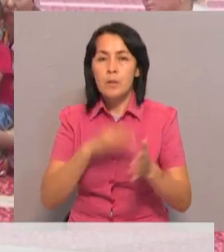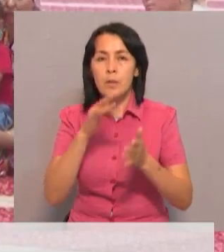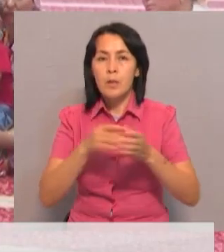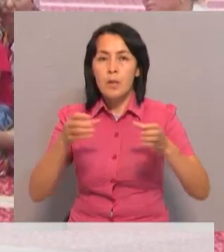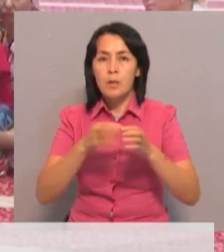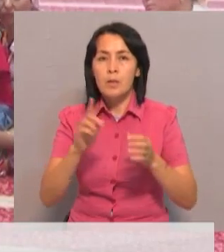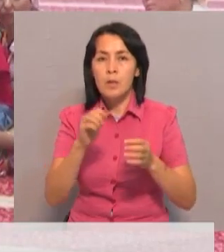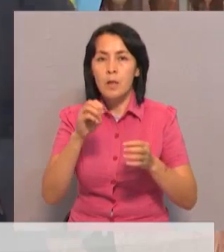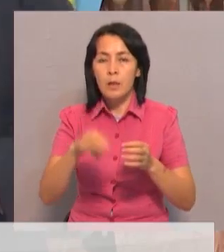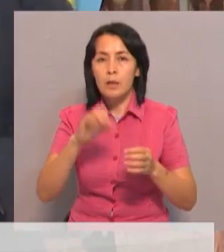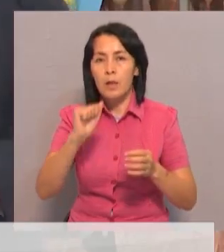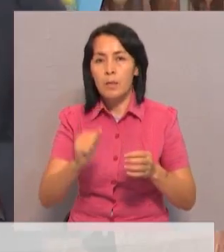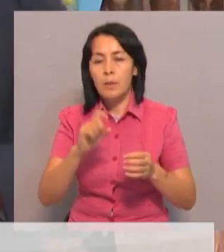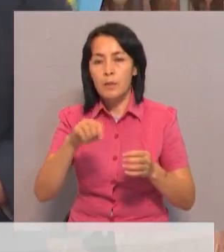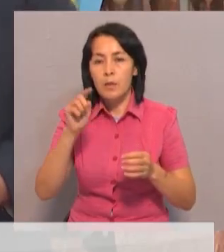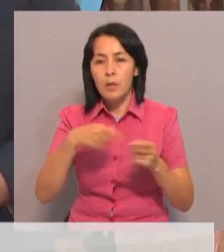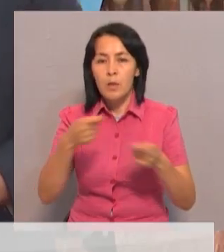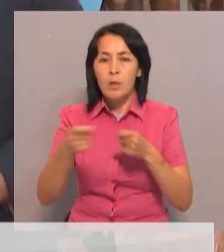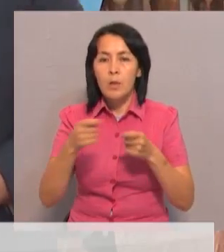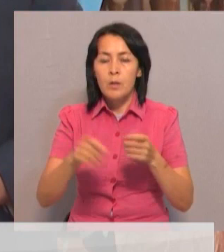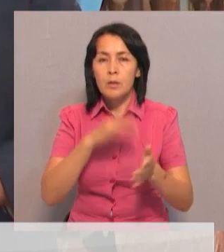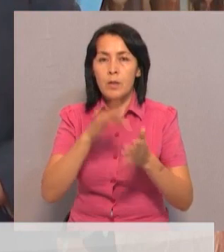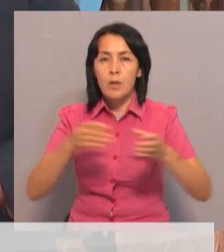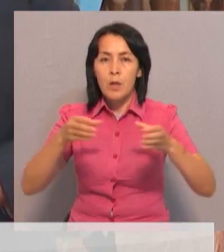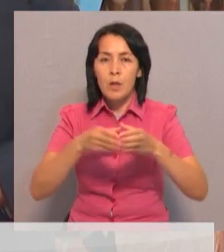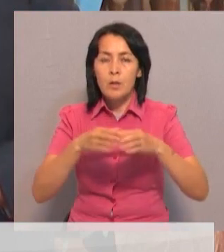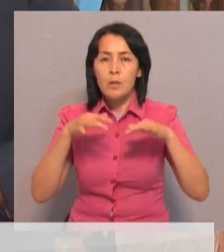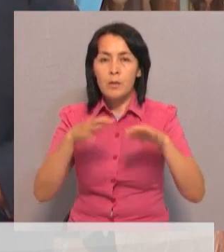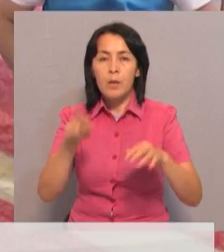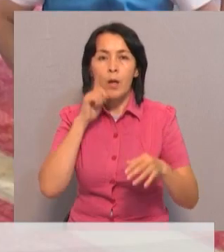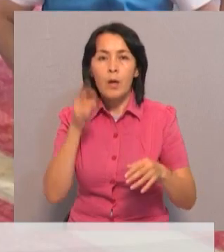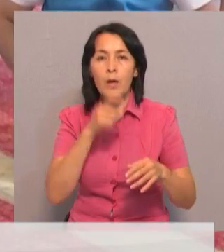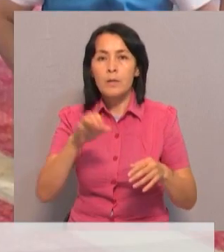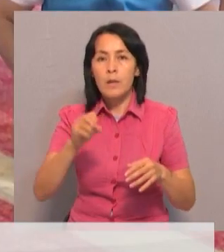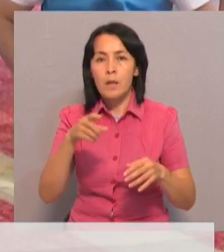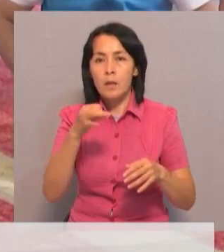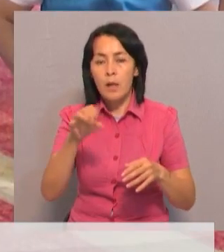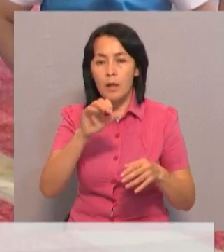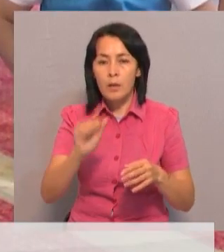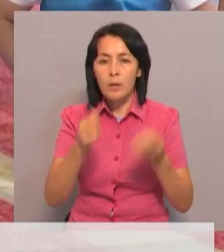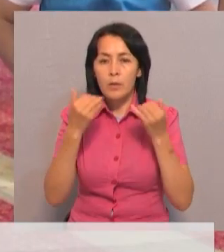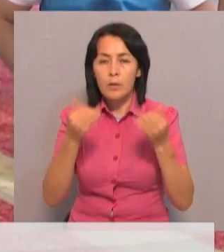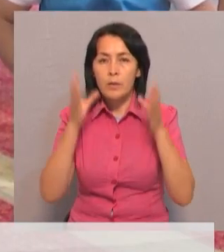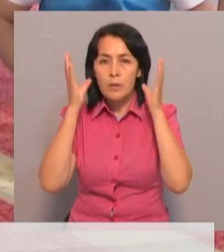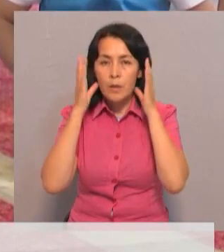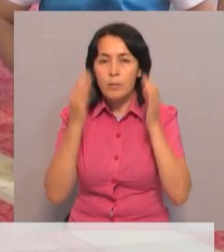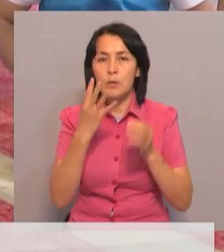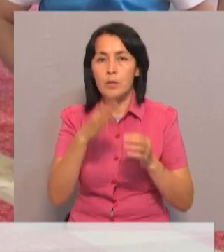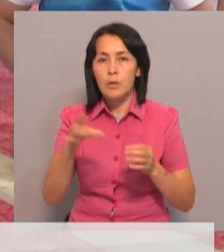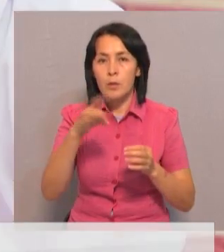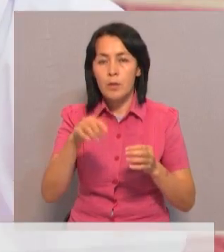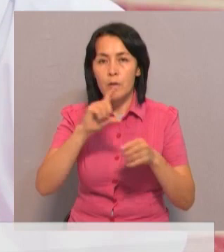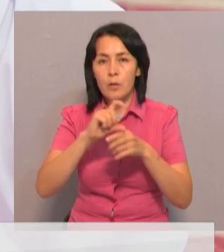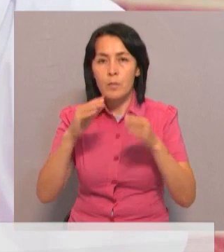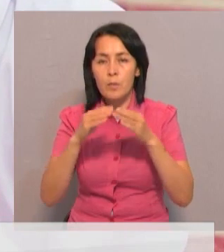фонда «Зекет» Айбек Азымбаев, руководитель городского сектора по делам молодежи Али Анаркулович и имамы 4 районных